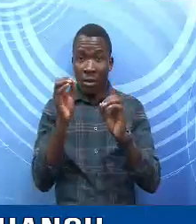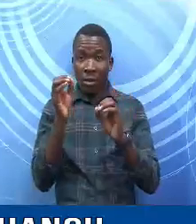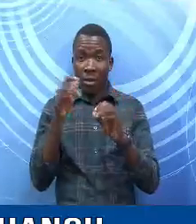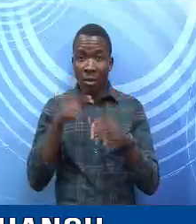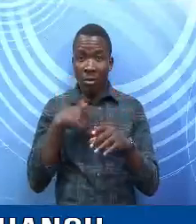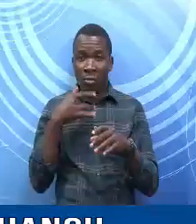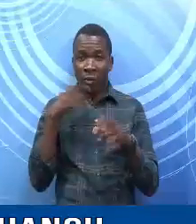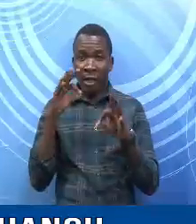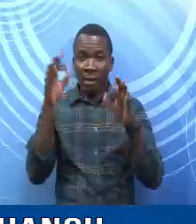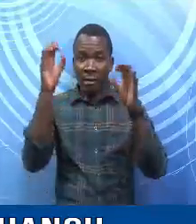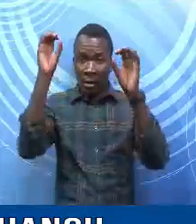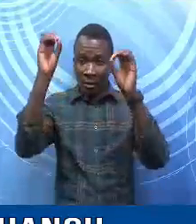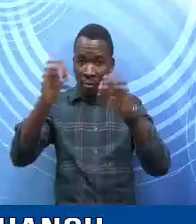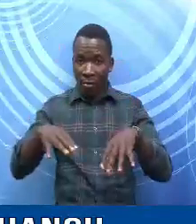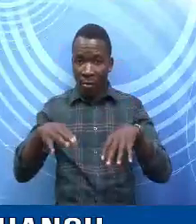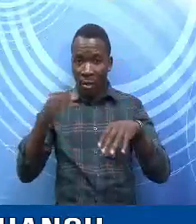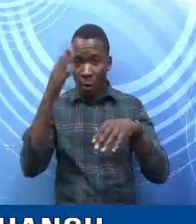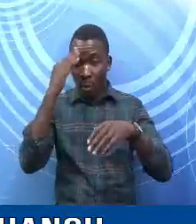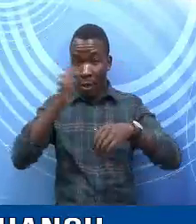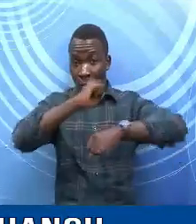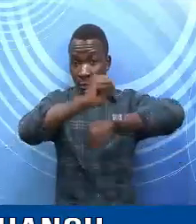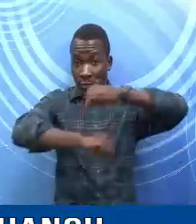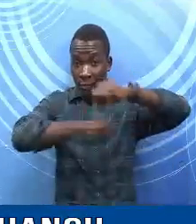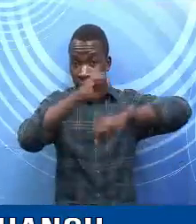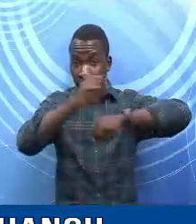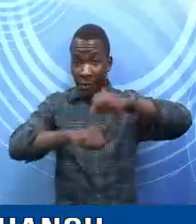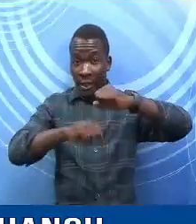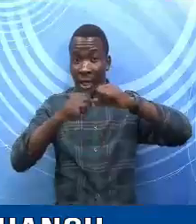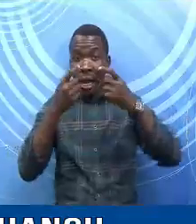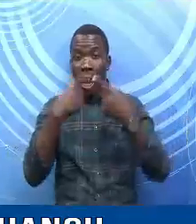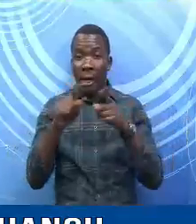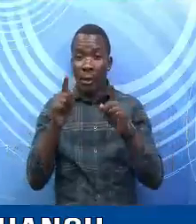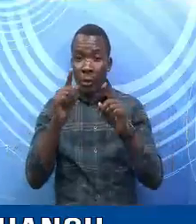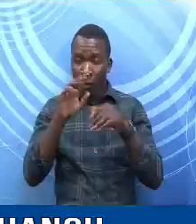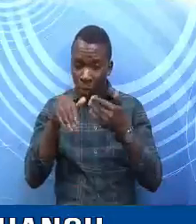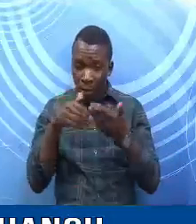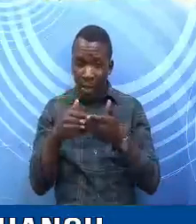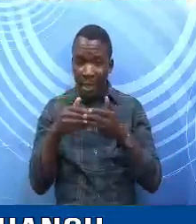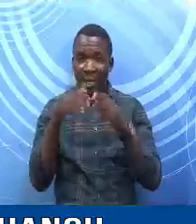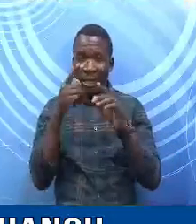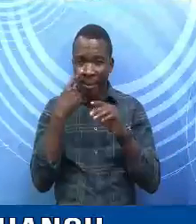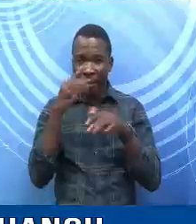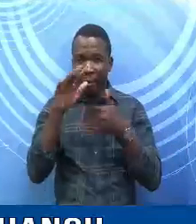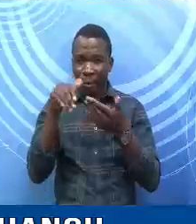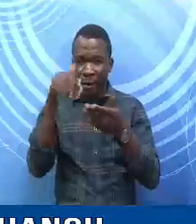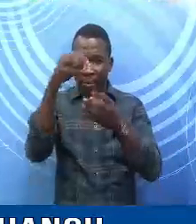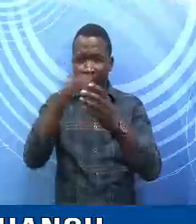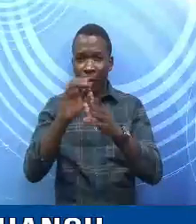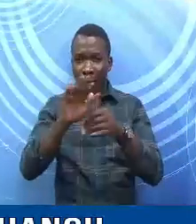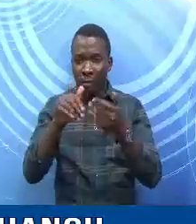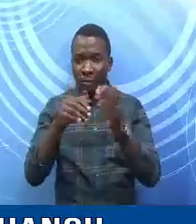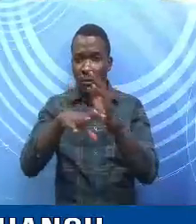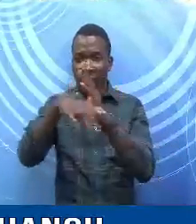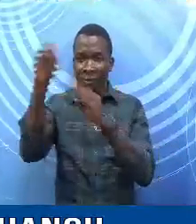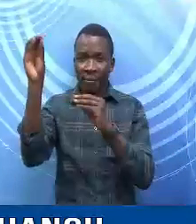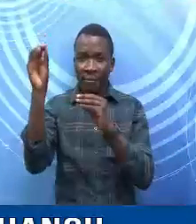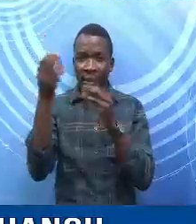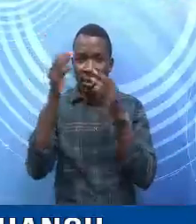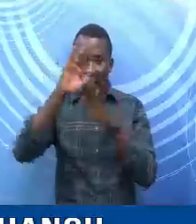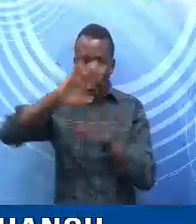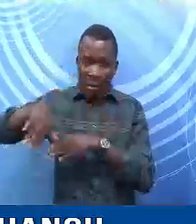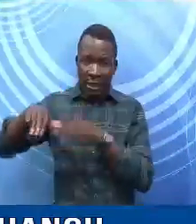bari bamuboshye dusanze cyakoza mu nzu ibintu byarimo byose babimuzemo ari amakaze gusa abagana BTN TV ngo uretse ubujura bwakorewe